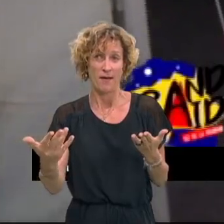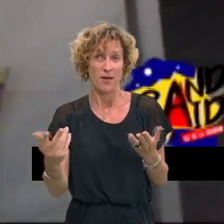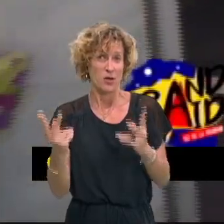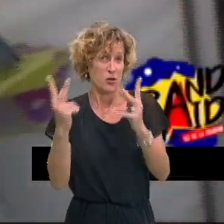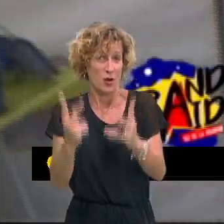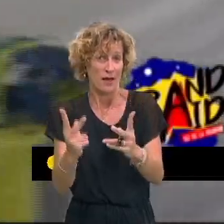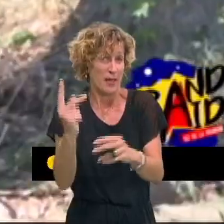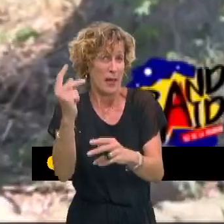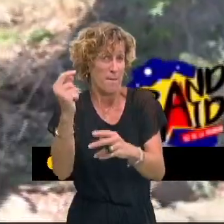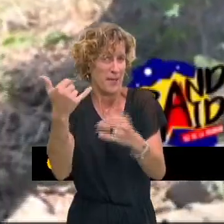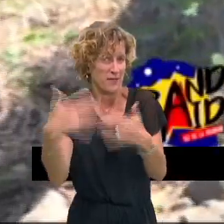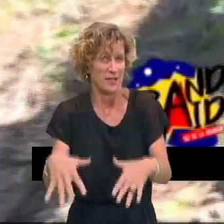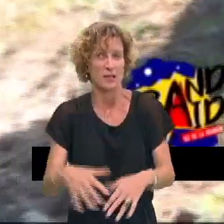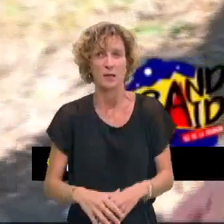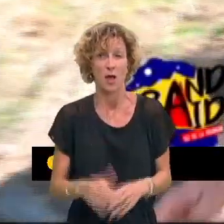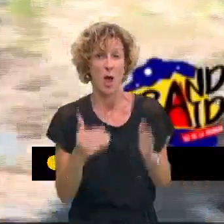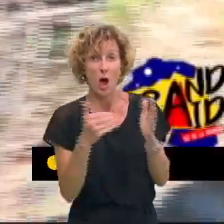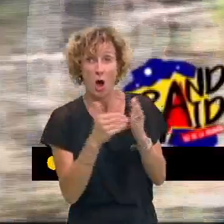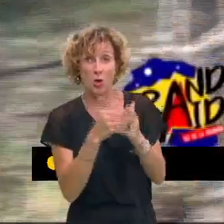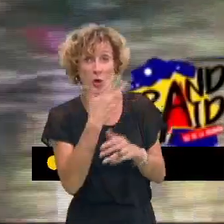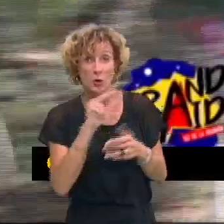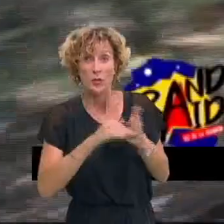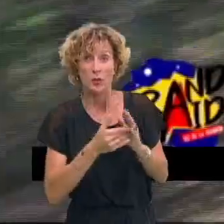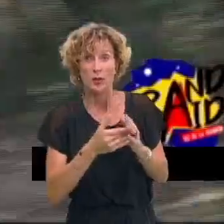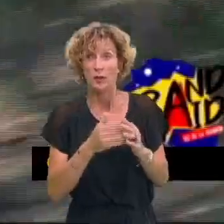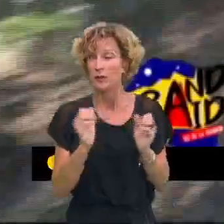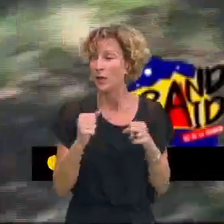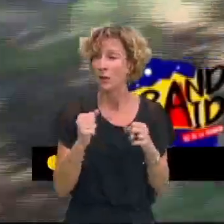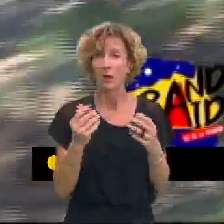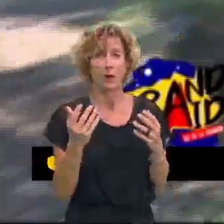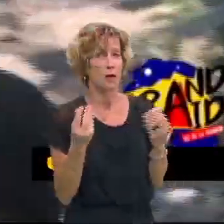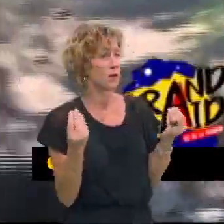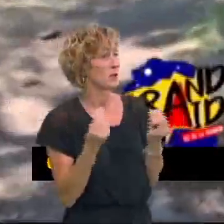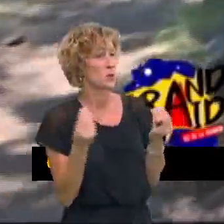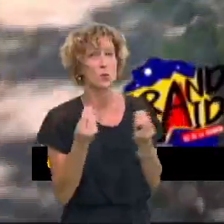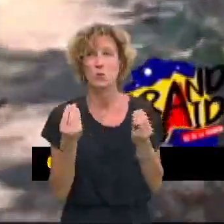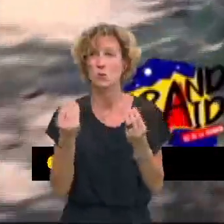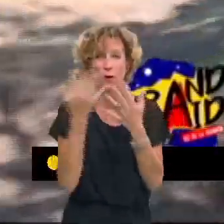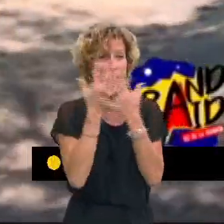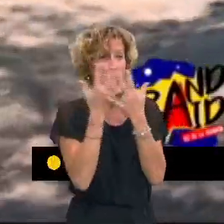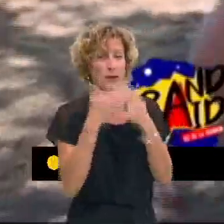presque au bout. Encore 300 mètres. D'accord. C'est par où?